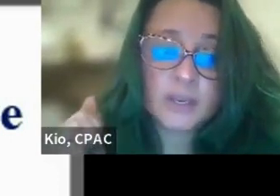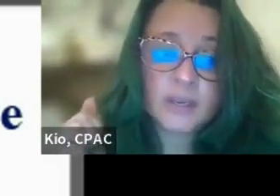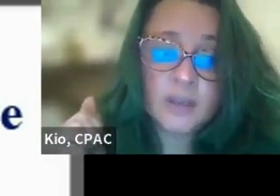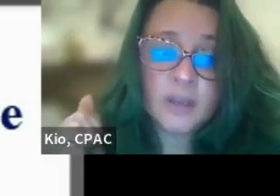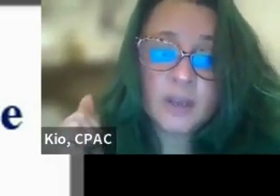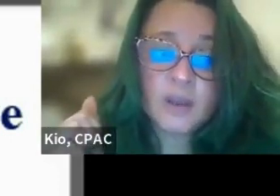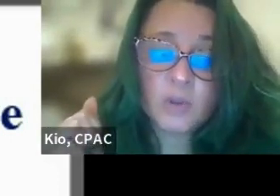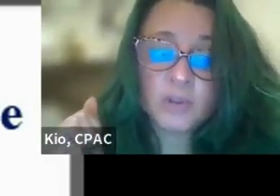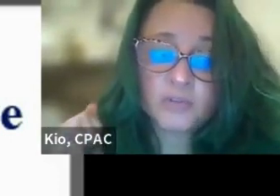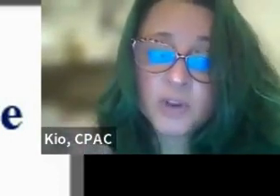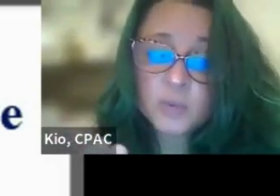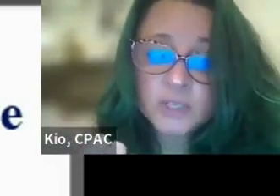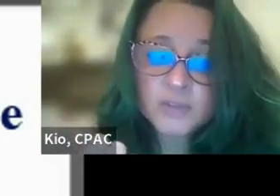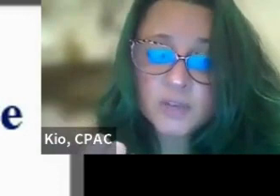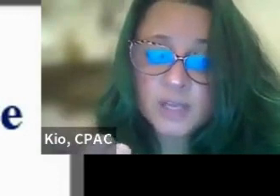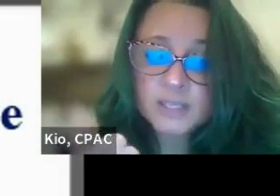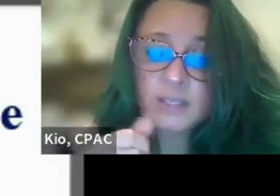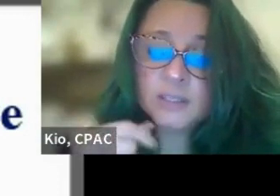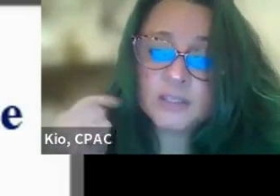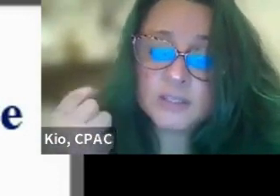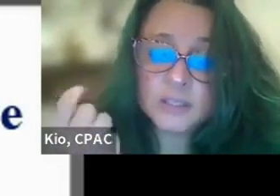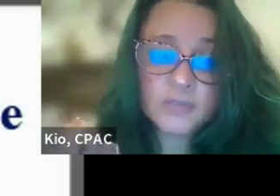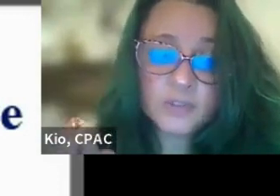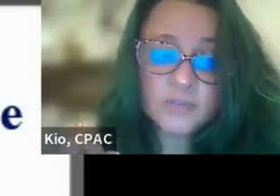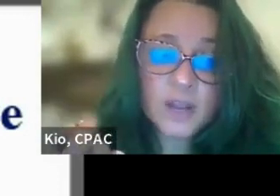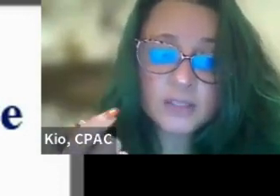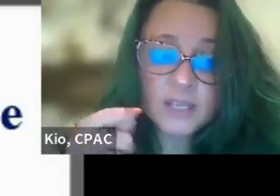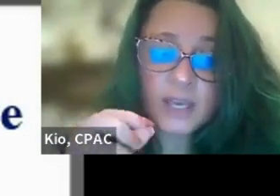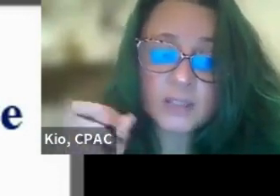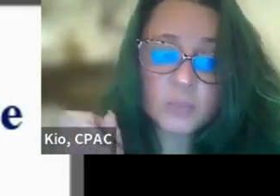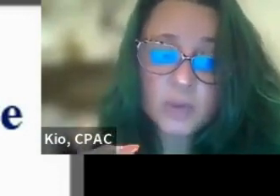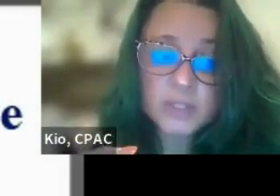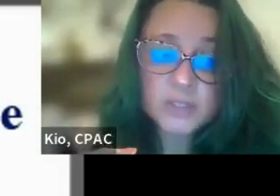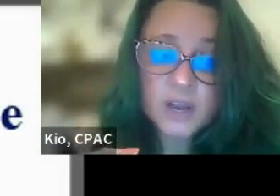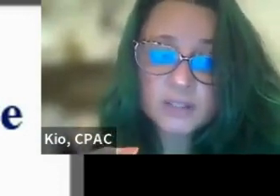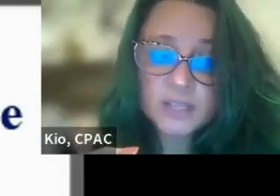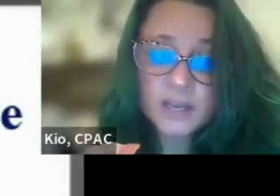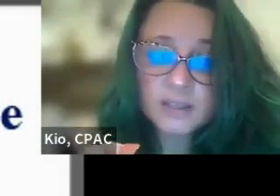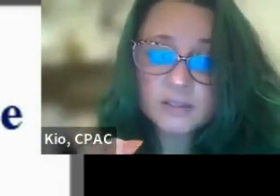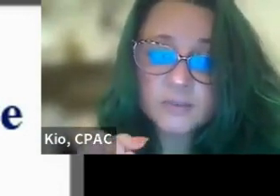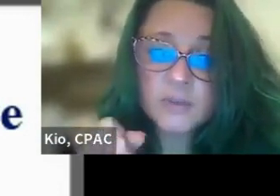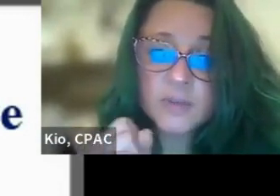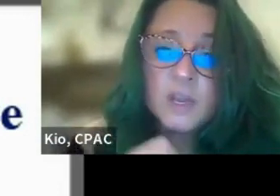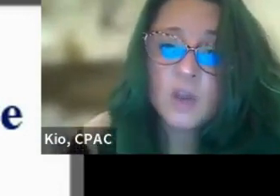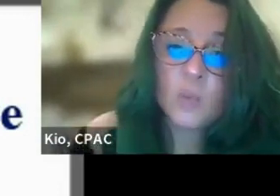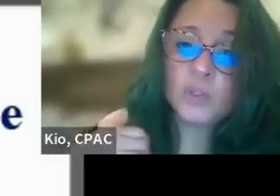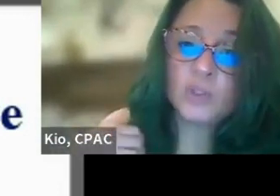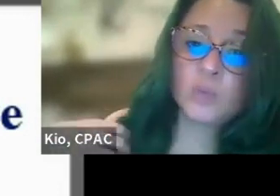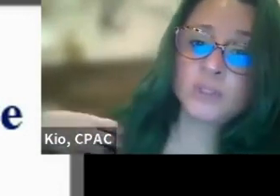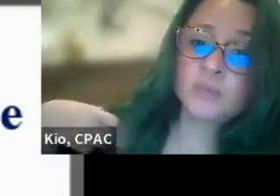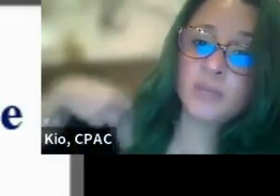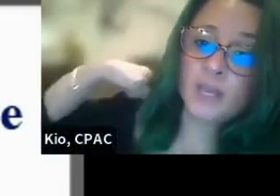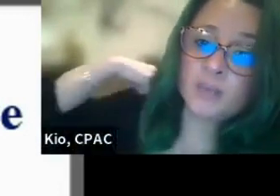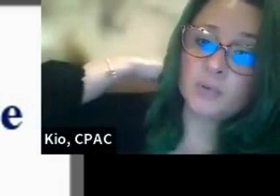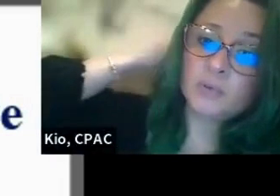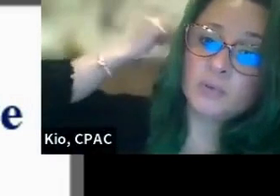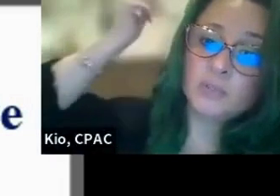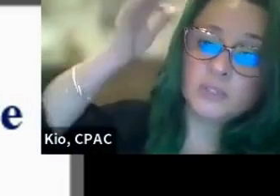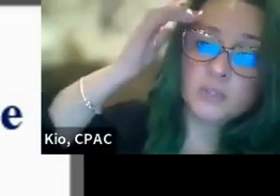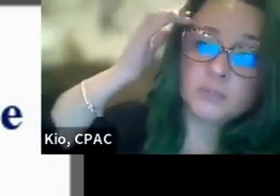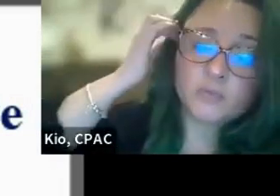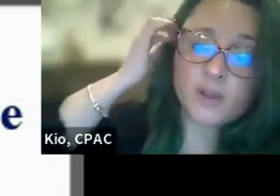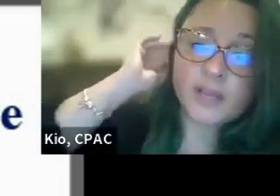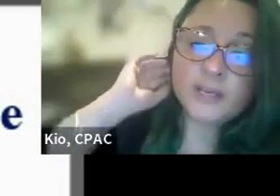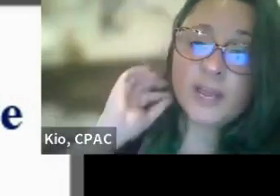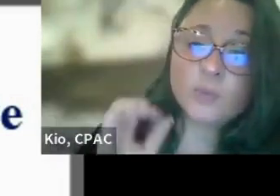一个有效的 LEP 计划是要包括以下几个因素的，首先要识别他们的语言需